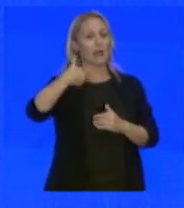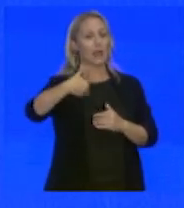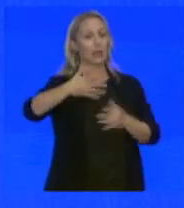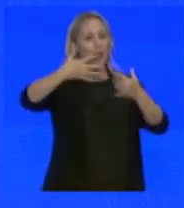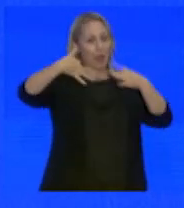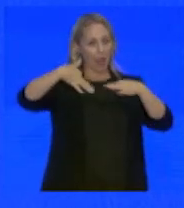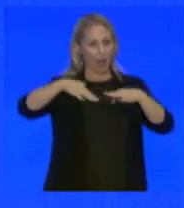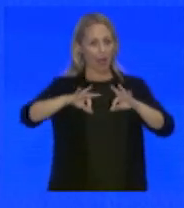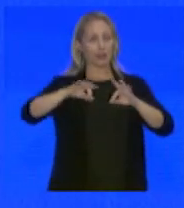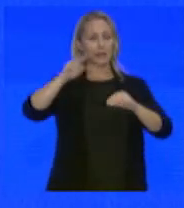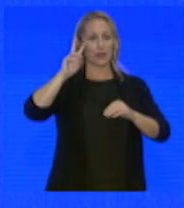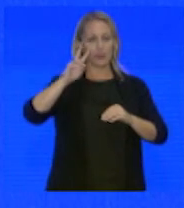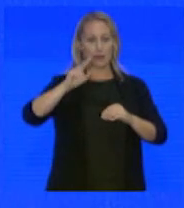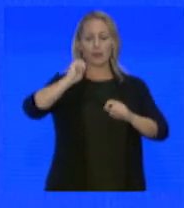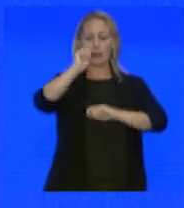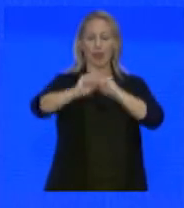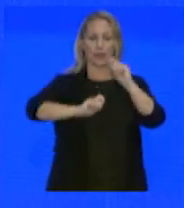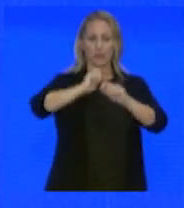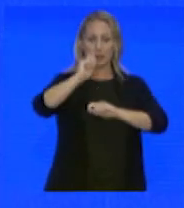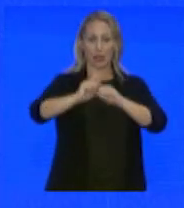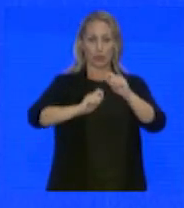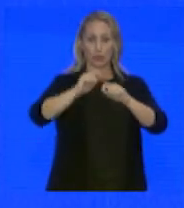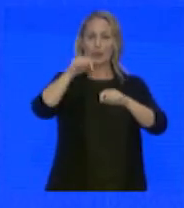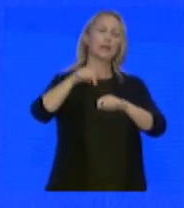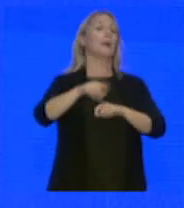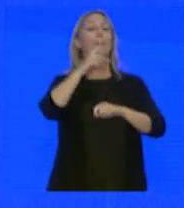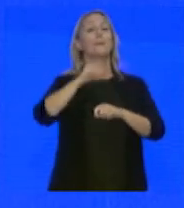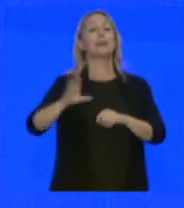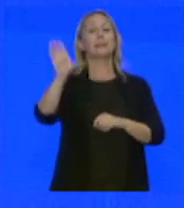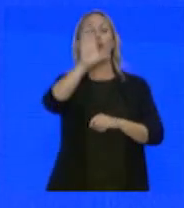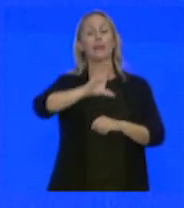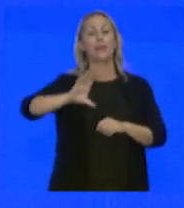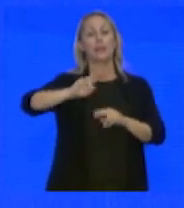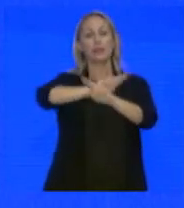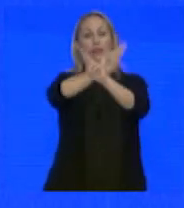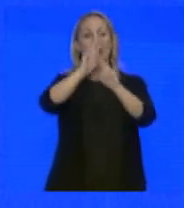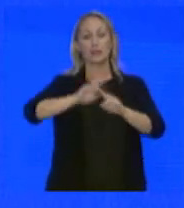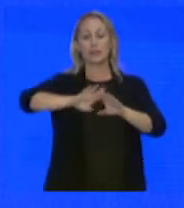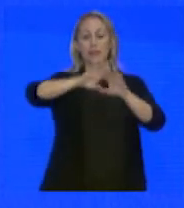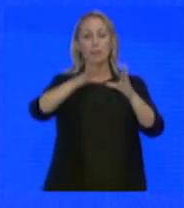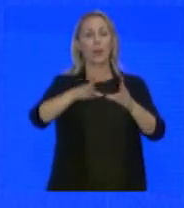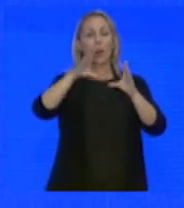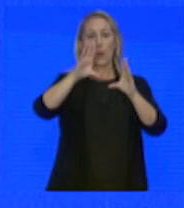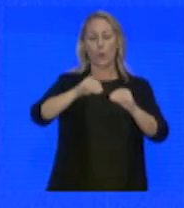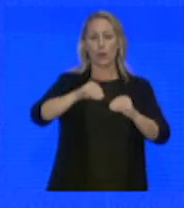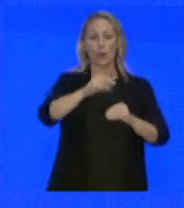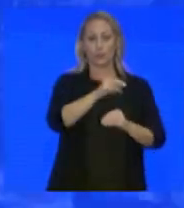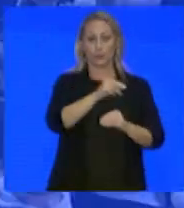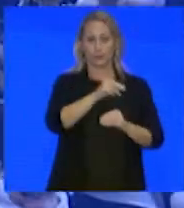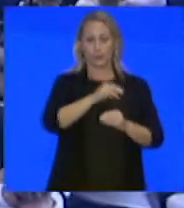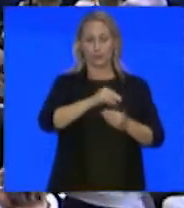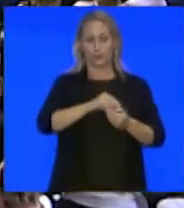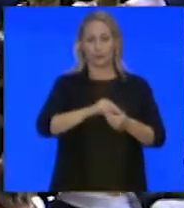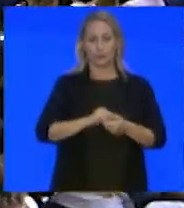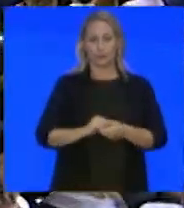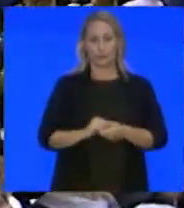το διαπιστώνετε κι εσείς, δημιουργείται ένα πολύ ευνοϊκό διεθνές κλίμα για τη μείωση των πλεονασμάτων.